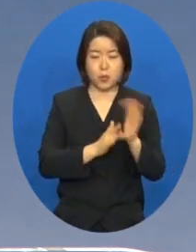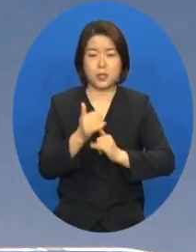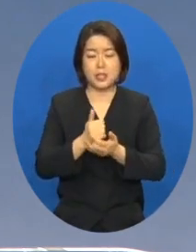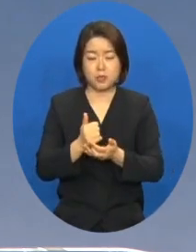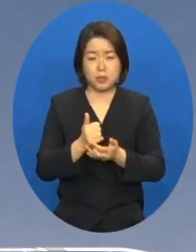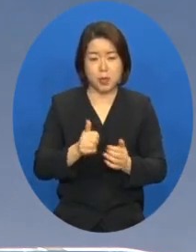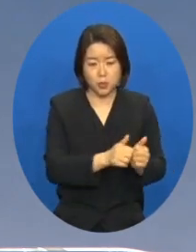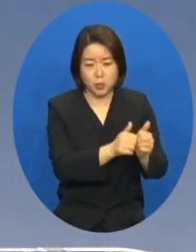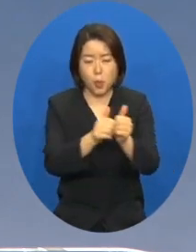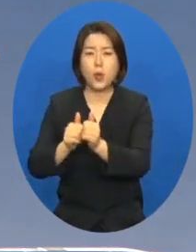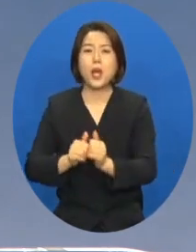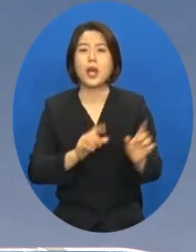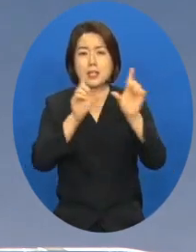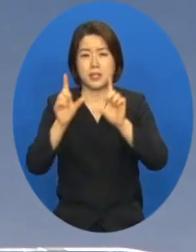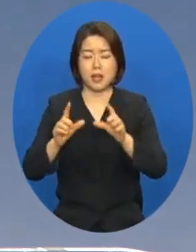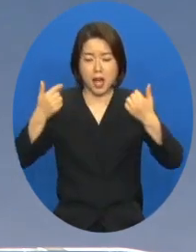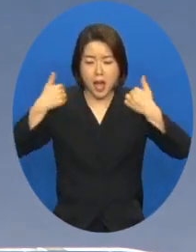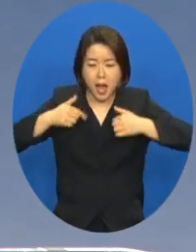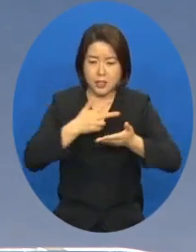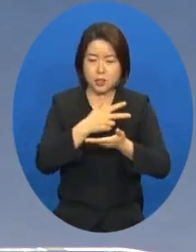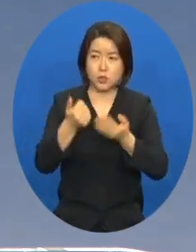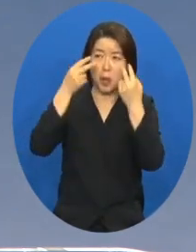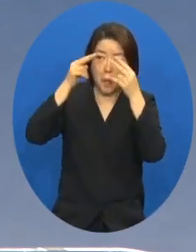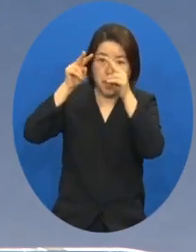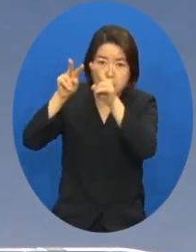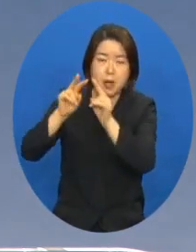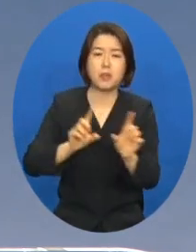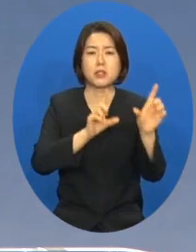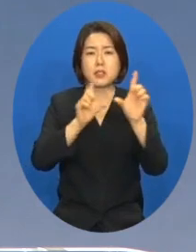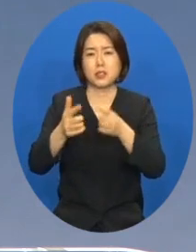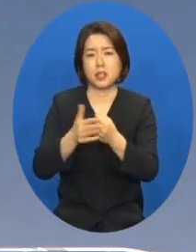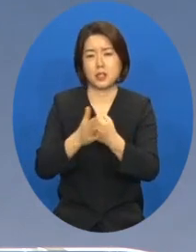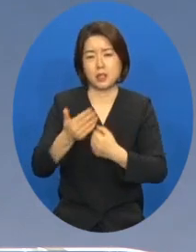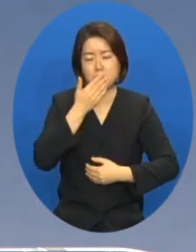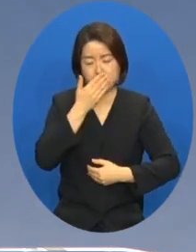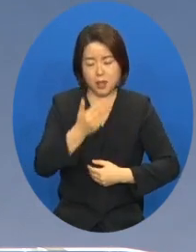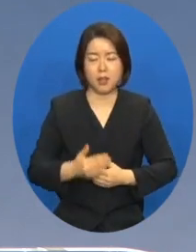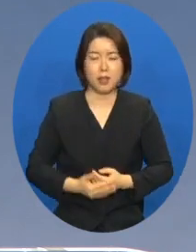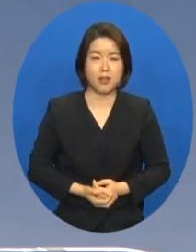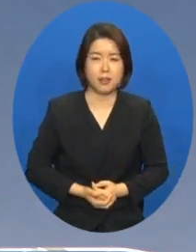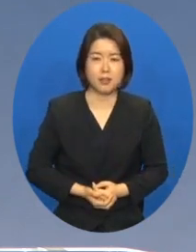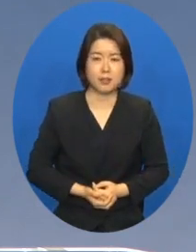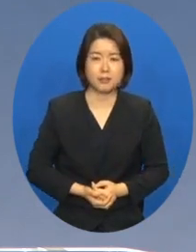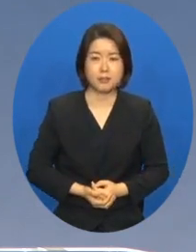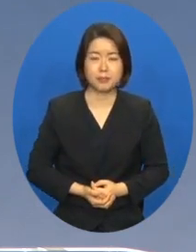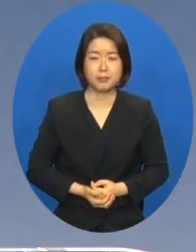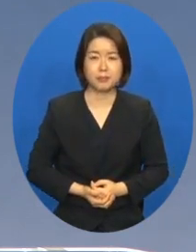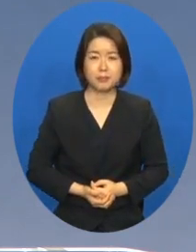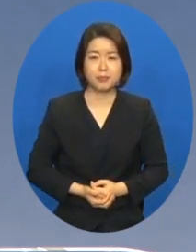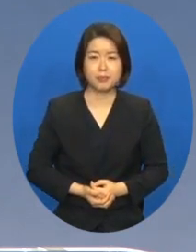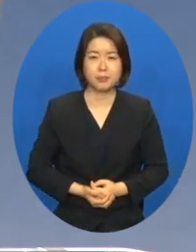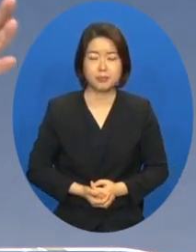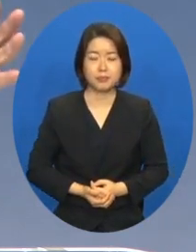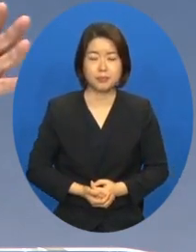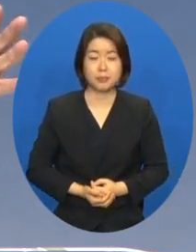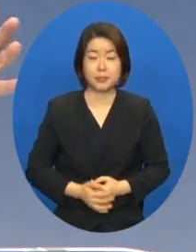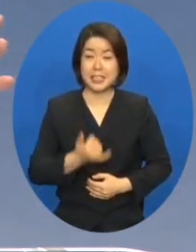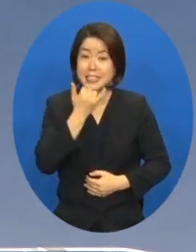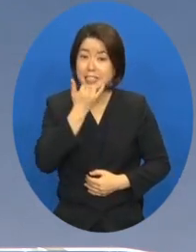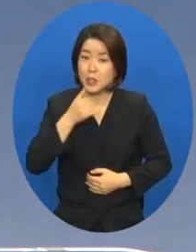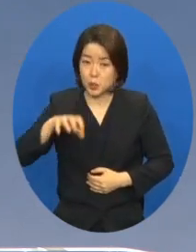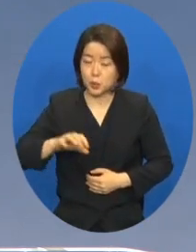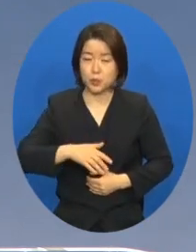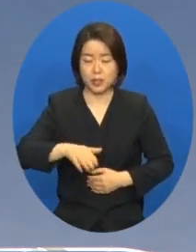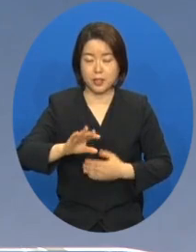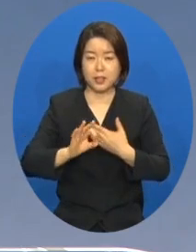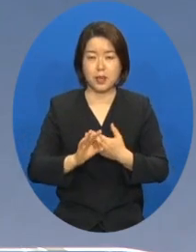삶, 그래서 항상 주님을 바라보며 살았기 때문에 그렇게 살았던 것입니다. 독일에 가면